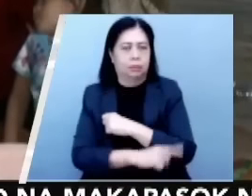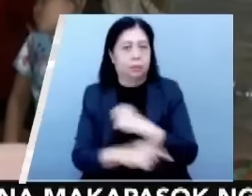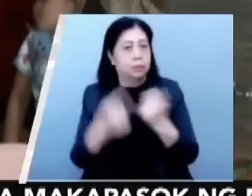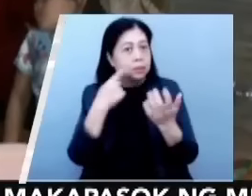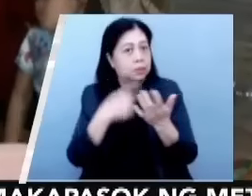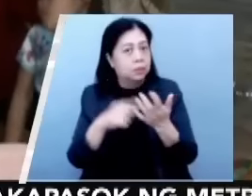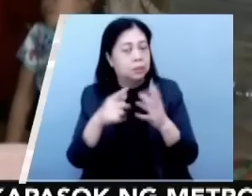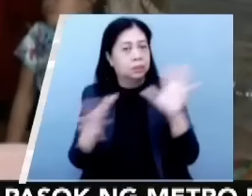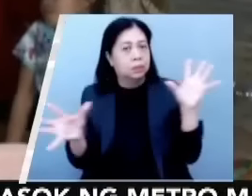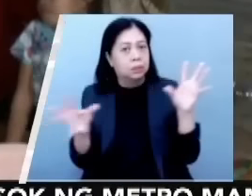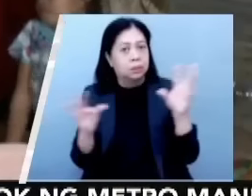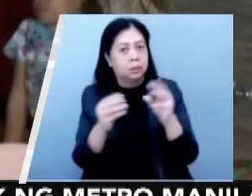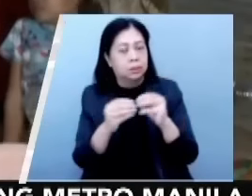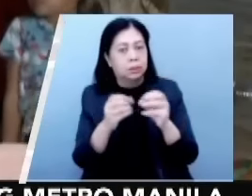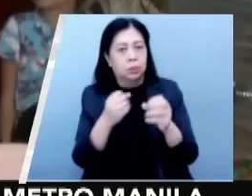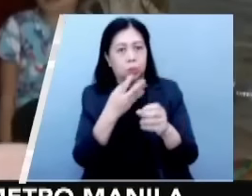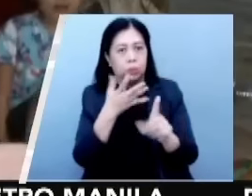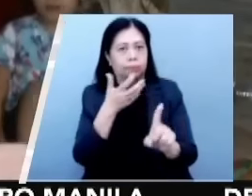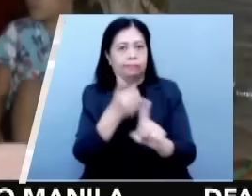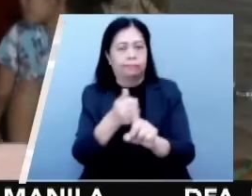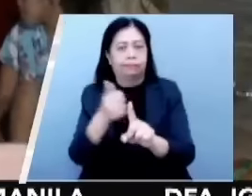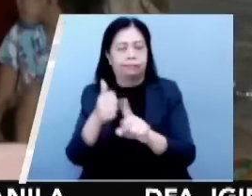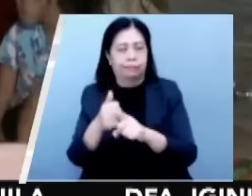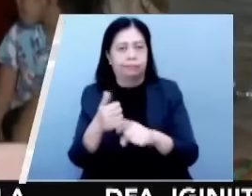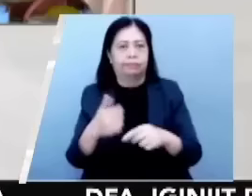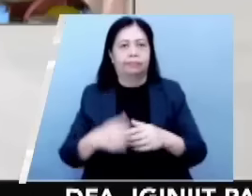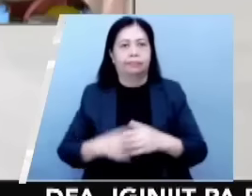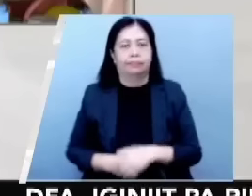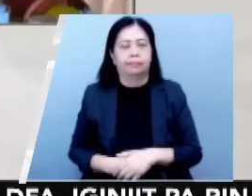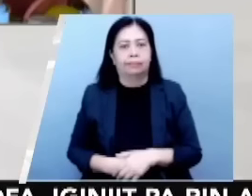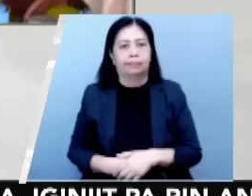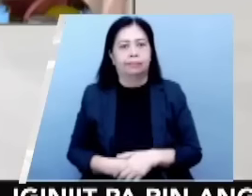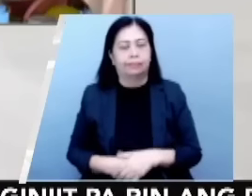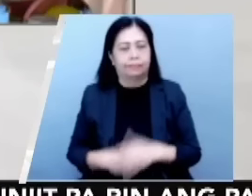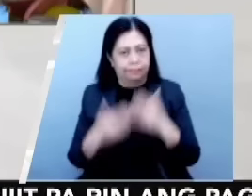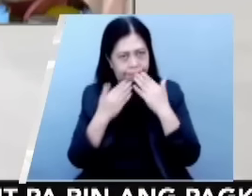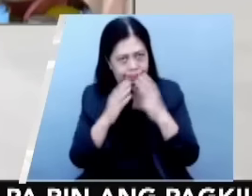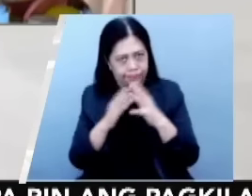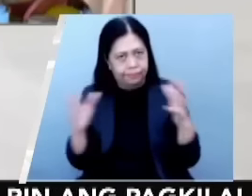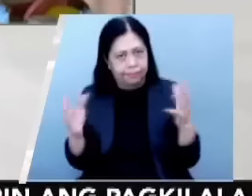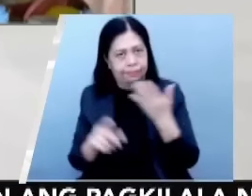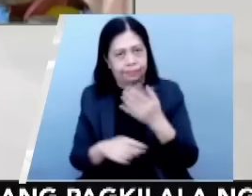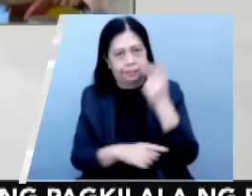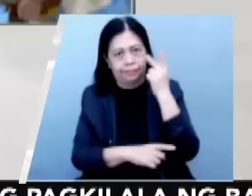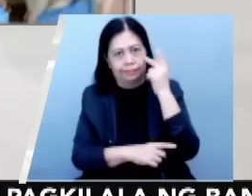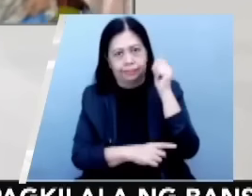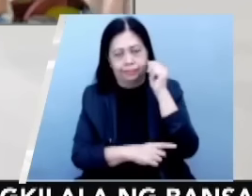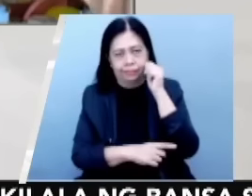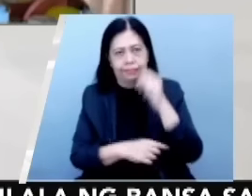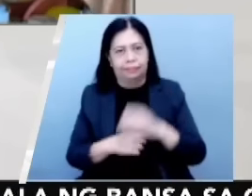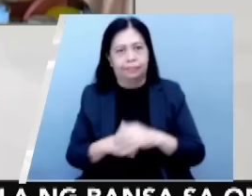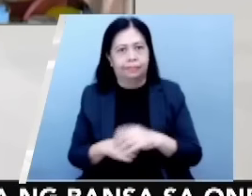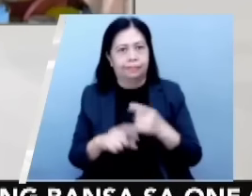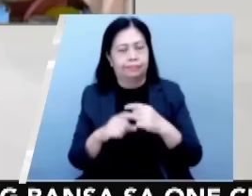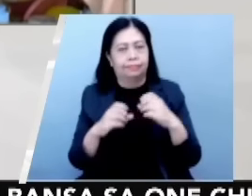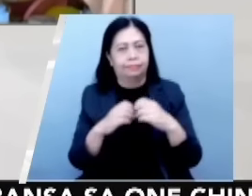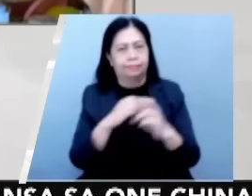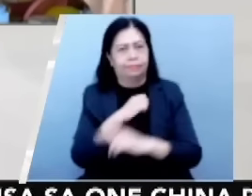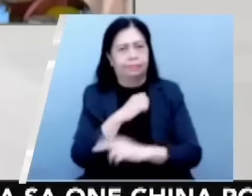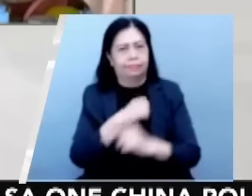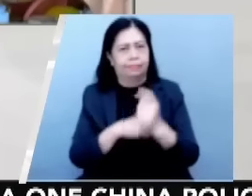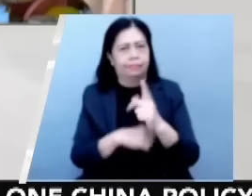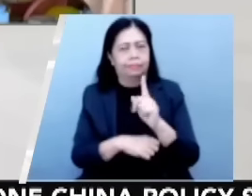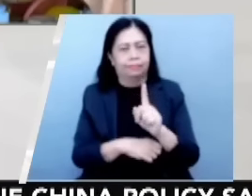bilang ng mga naapektuhan ng masamang panahon. Mel? Maraming salamat sa iyo, Kent Abrigana ng GMA Regional TV